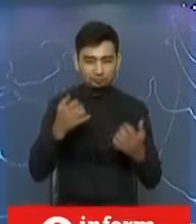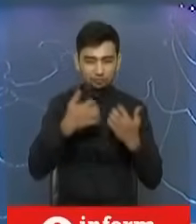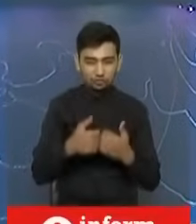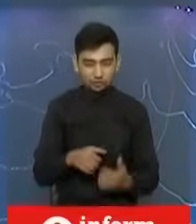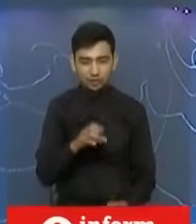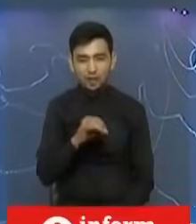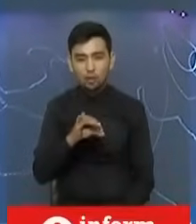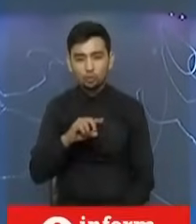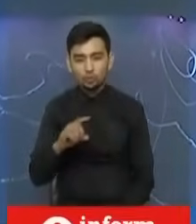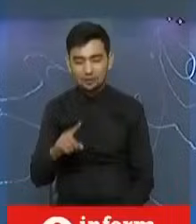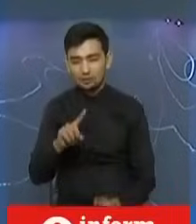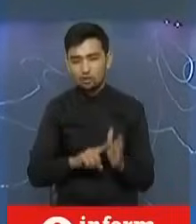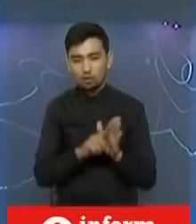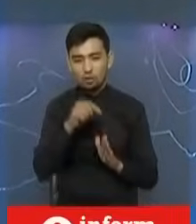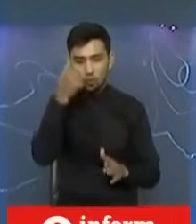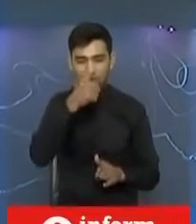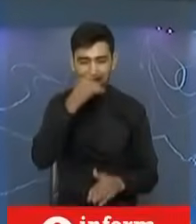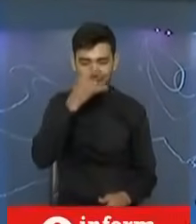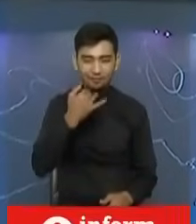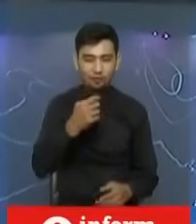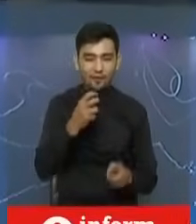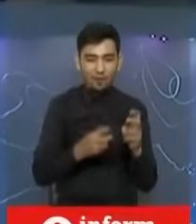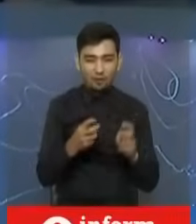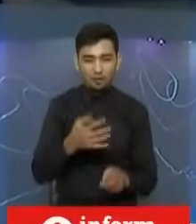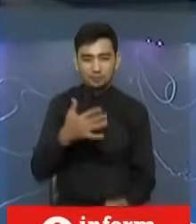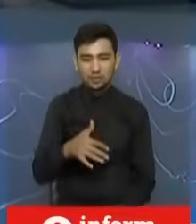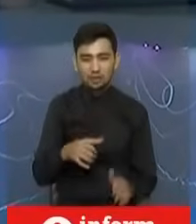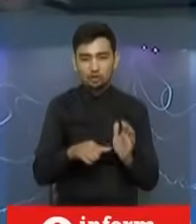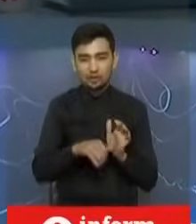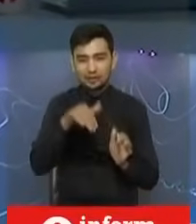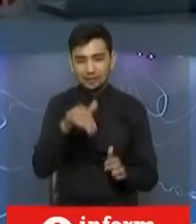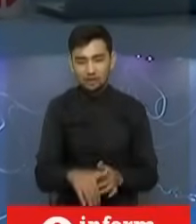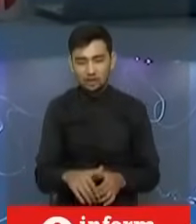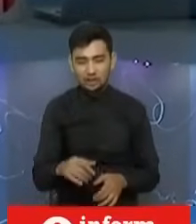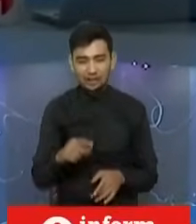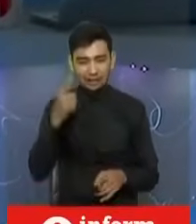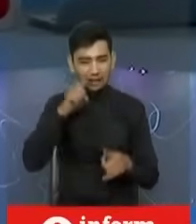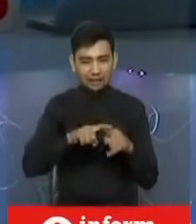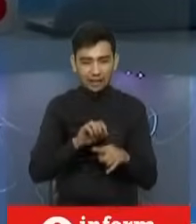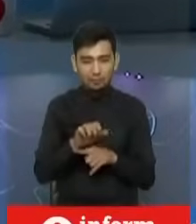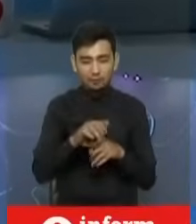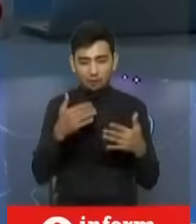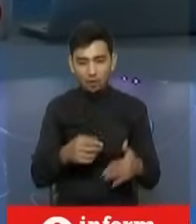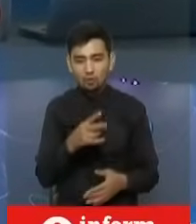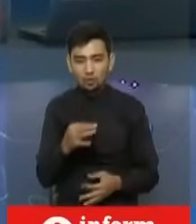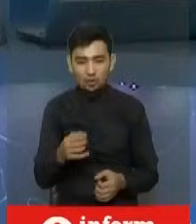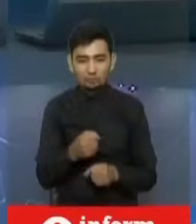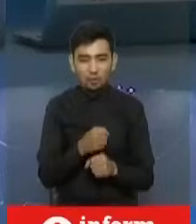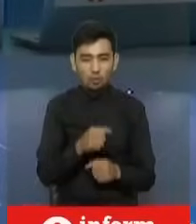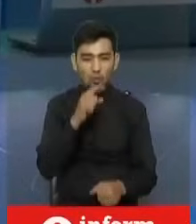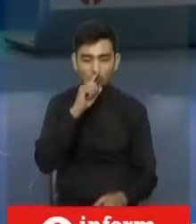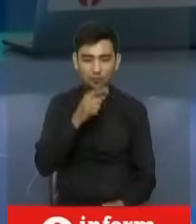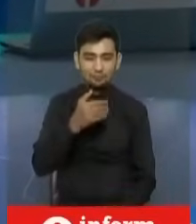с начала года отечественные предприятия выпустили около 56 тысяч единиц техники. Если сравнивать с годом ранее, то